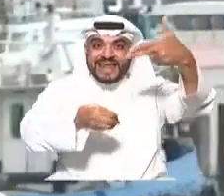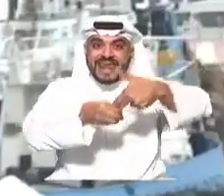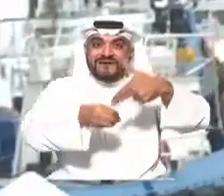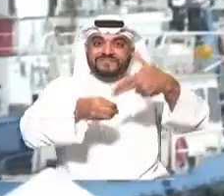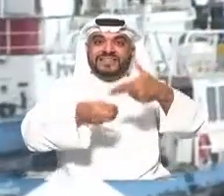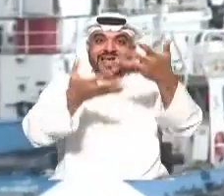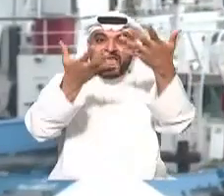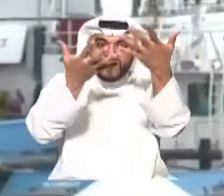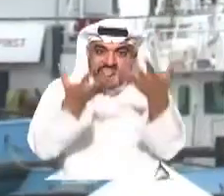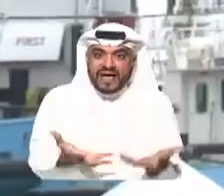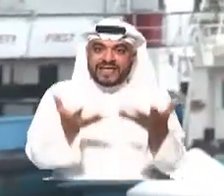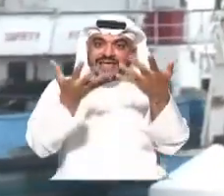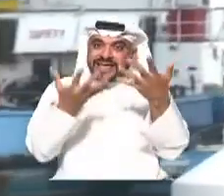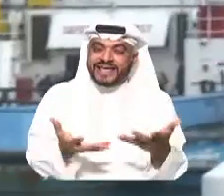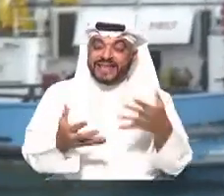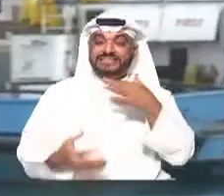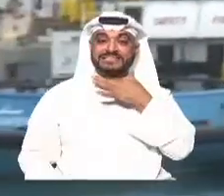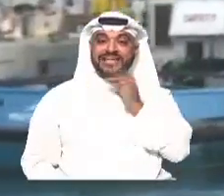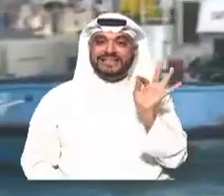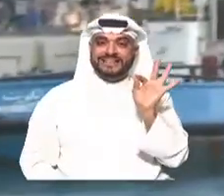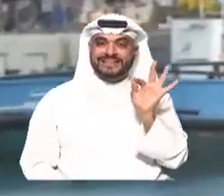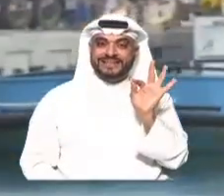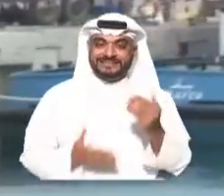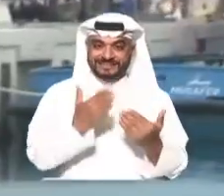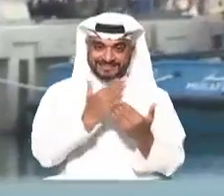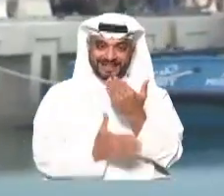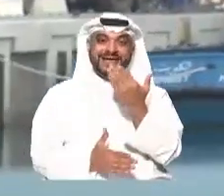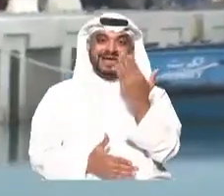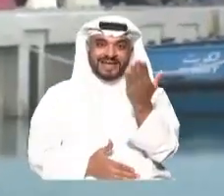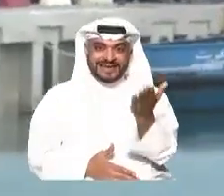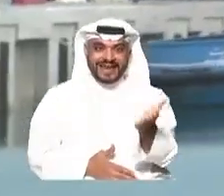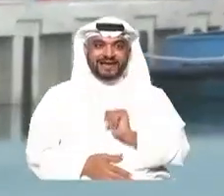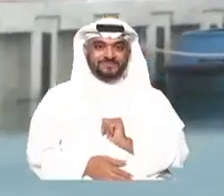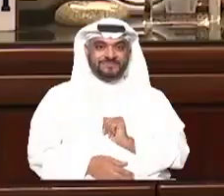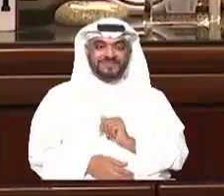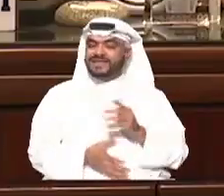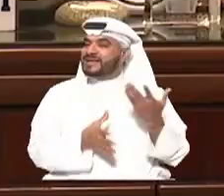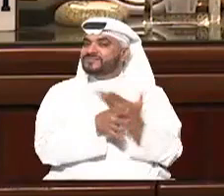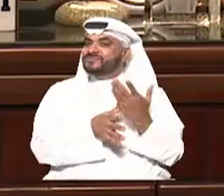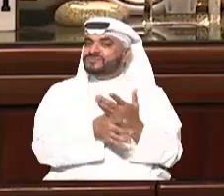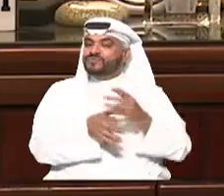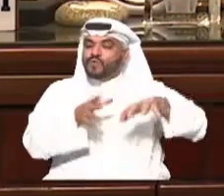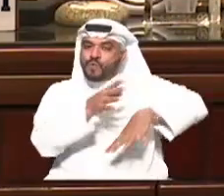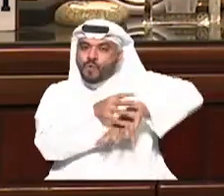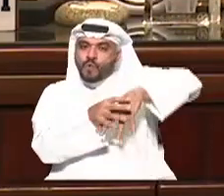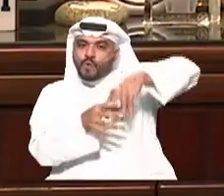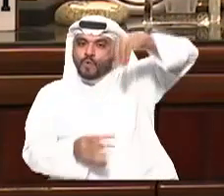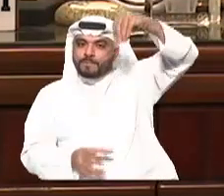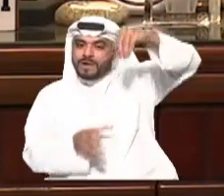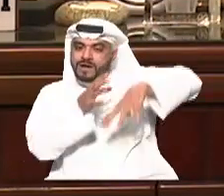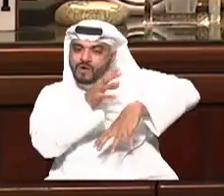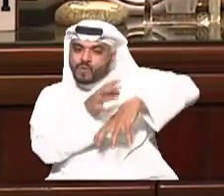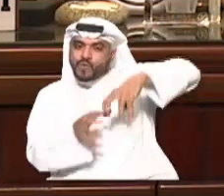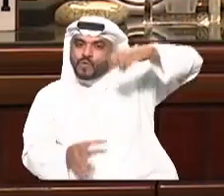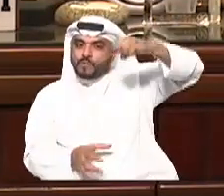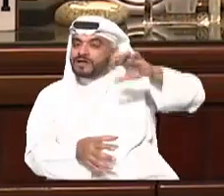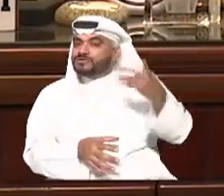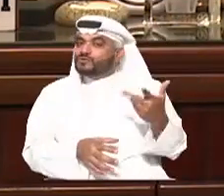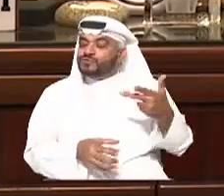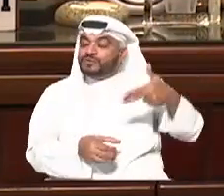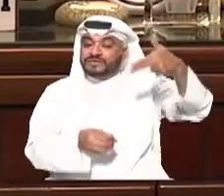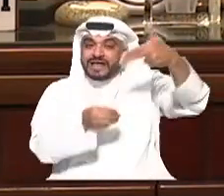الثقيل. المقصود هنا في إنتاج النفط الثقيل بالأصل هو